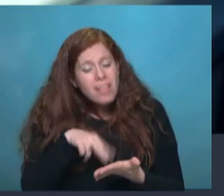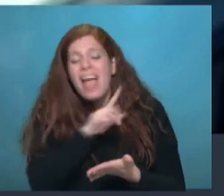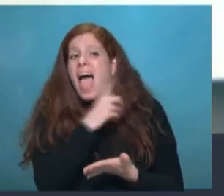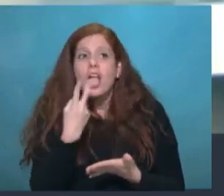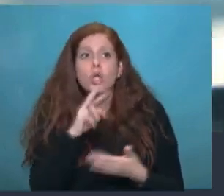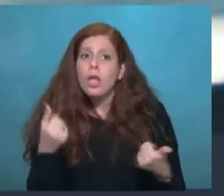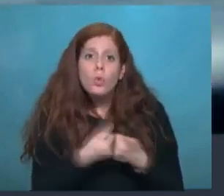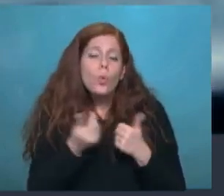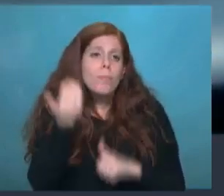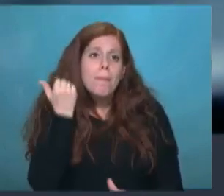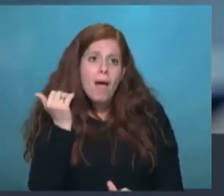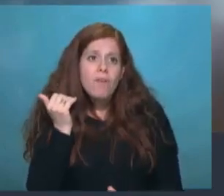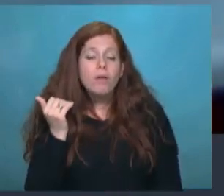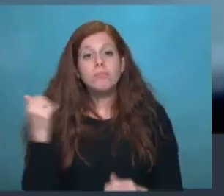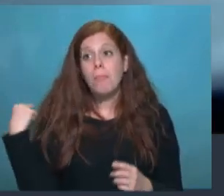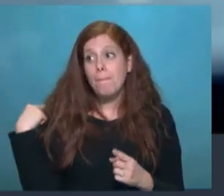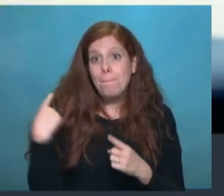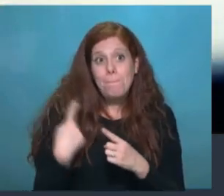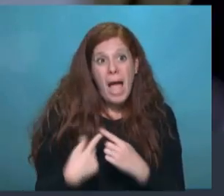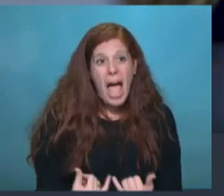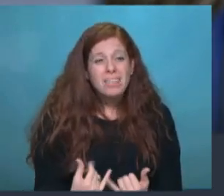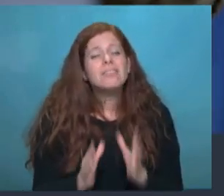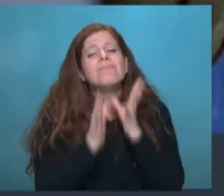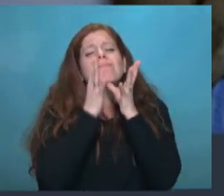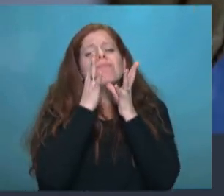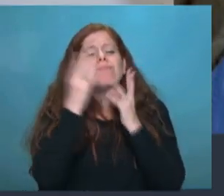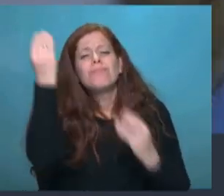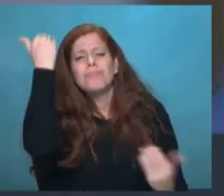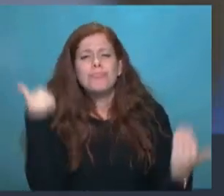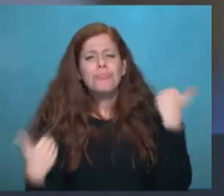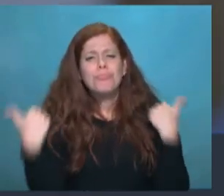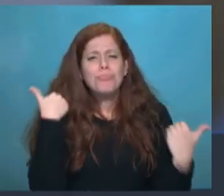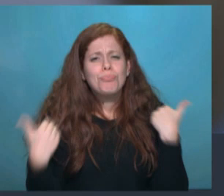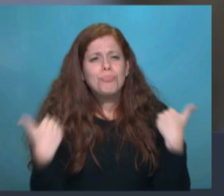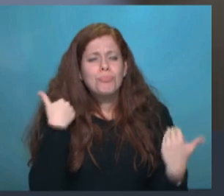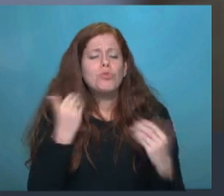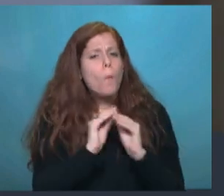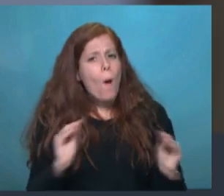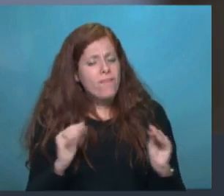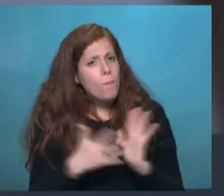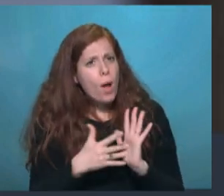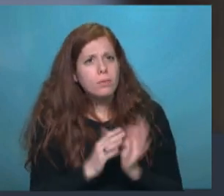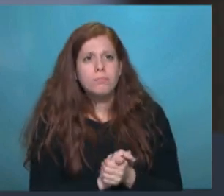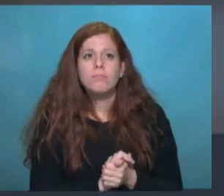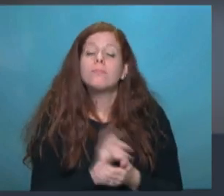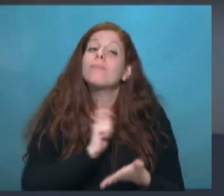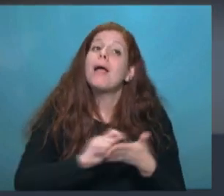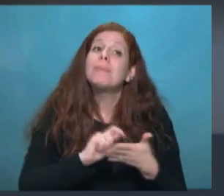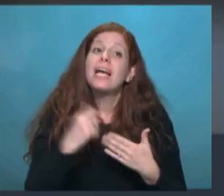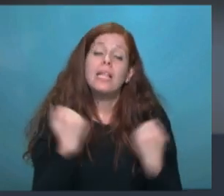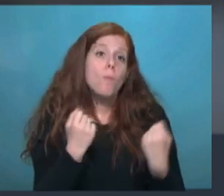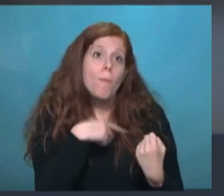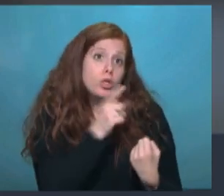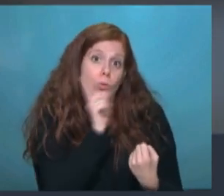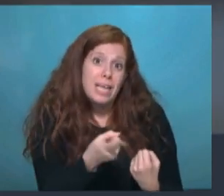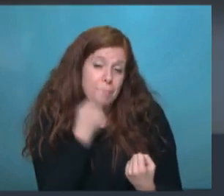מבעבר. מאז אנחנו מוצפים בפניות של מורים ובוחנים. משרד התחבורה טוען שאתם לא אמורים